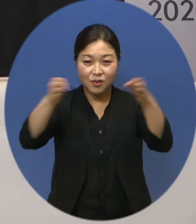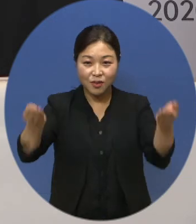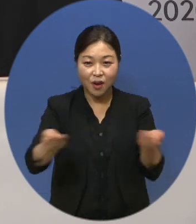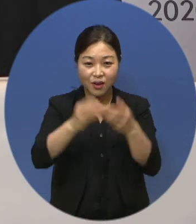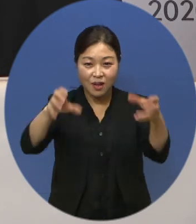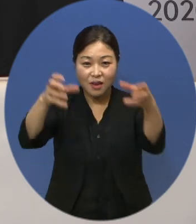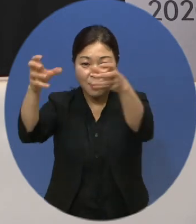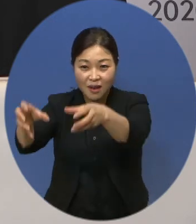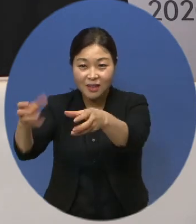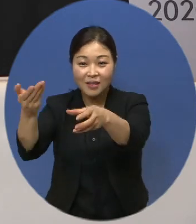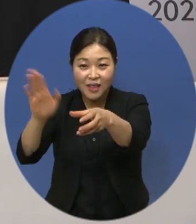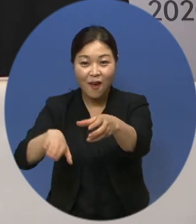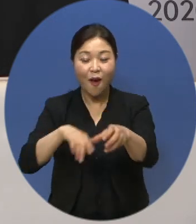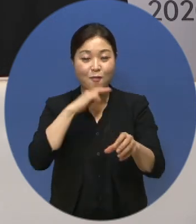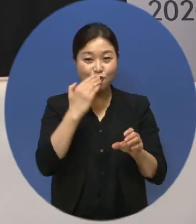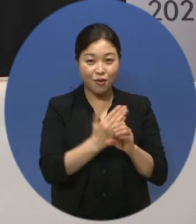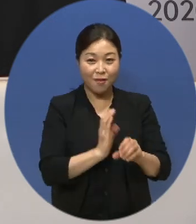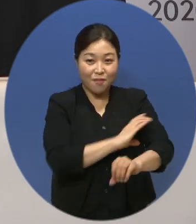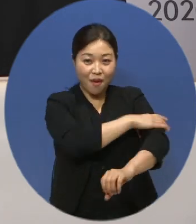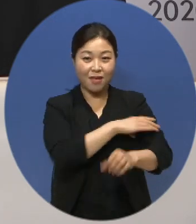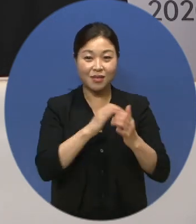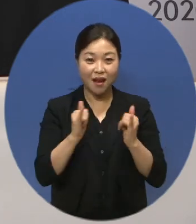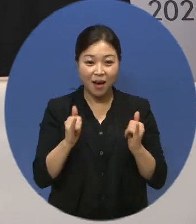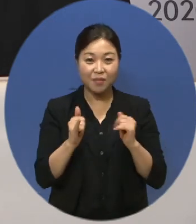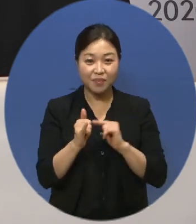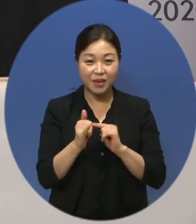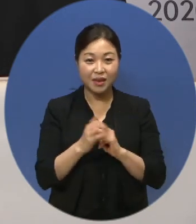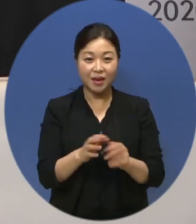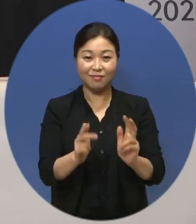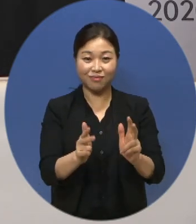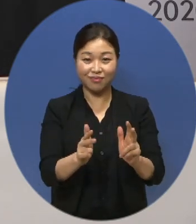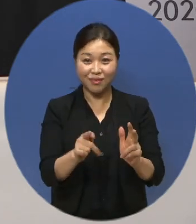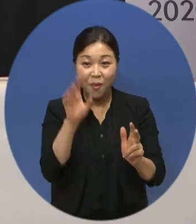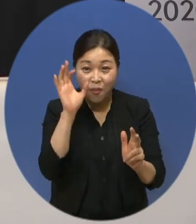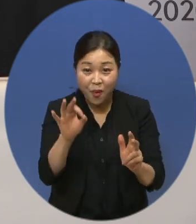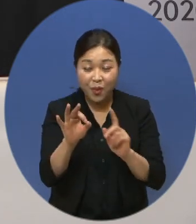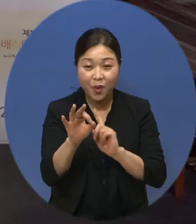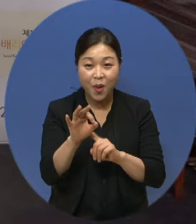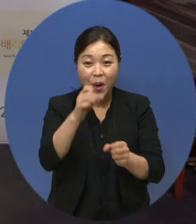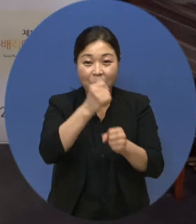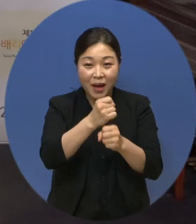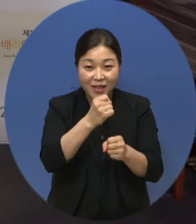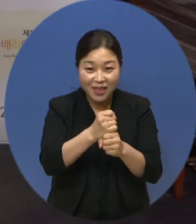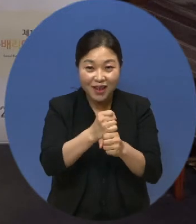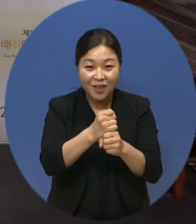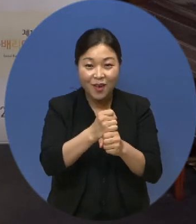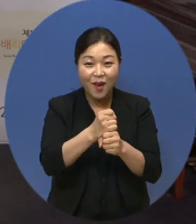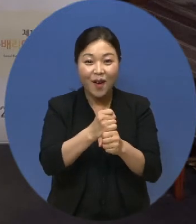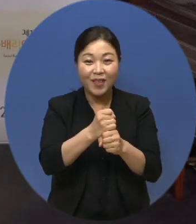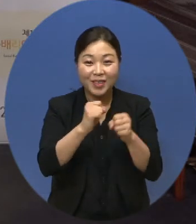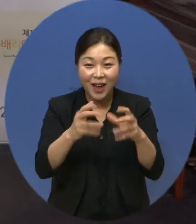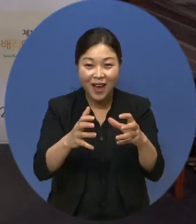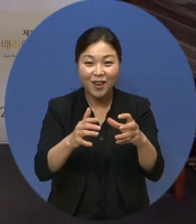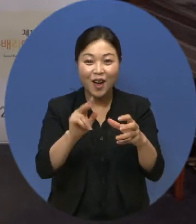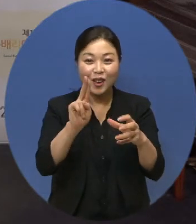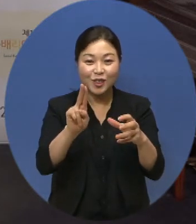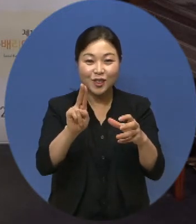북한 간부가 프로펠러에 있는 메이드 인 US를 보고 미국 사람들이